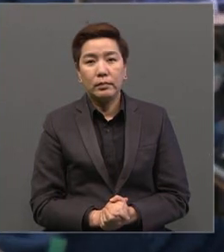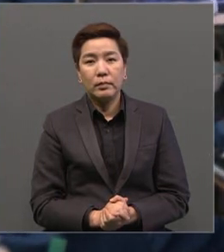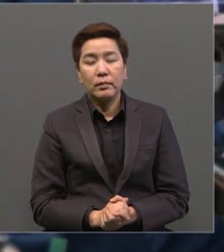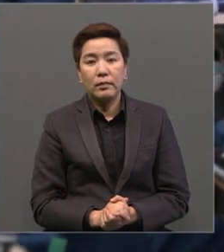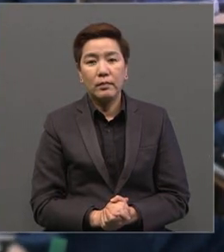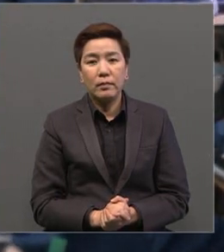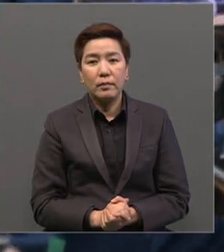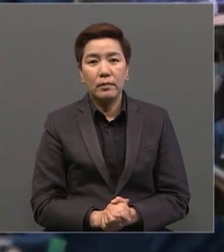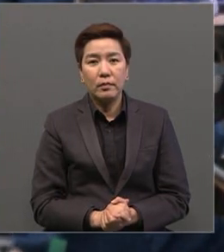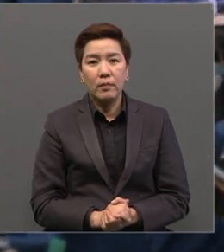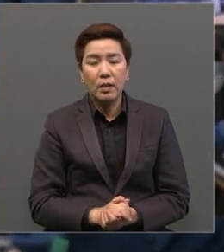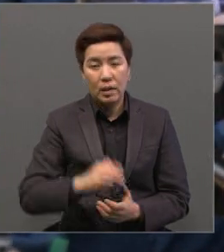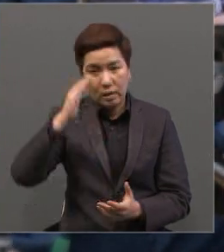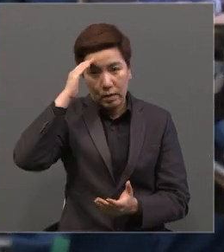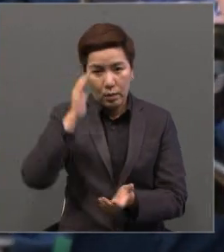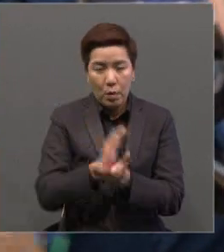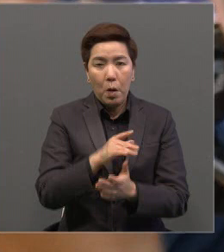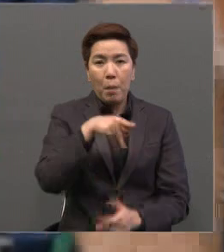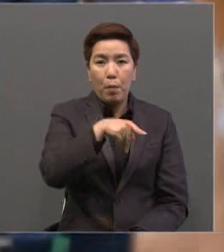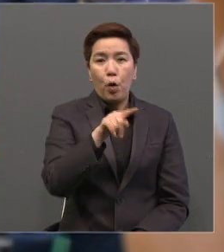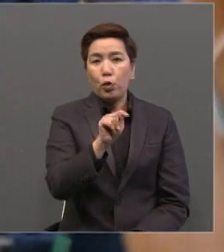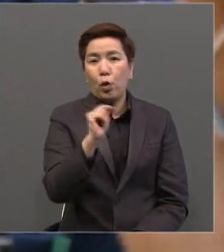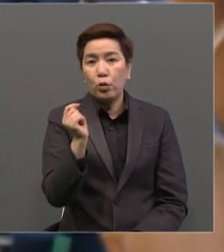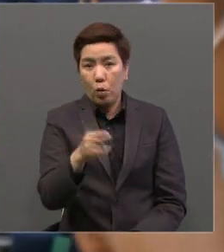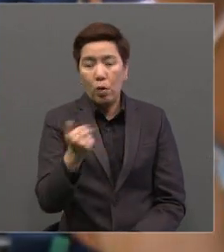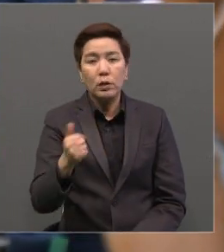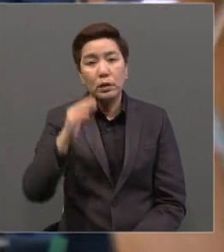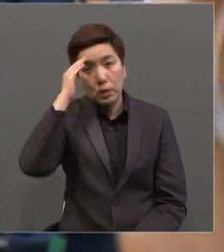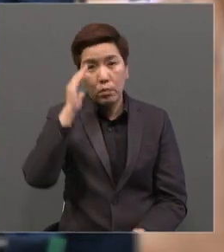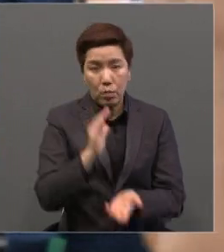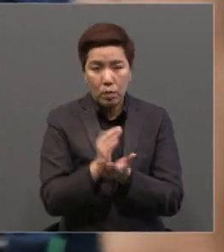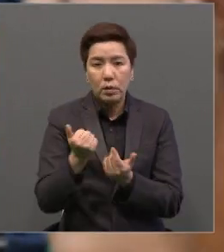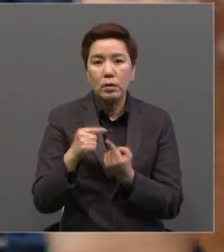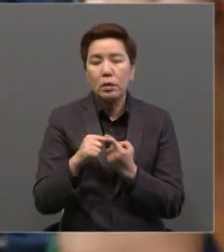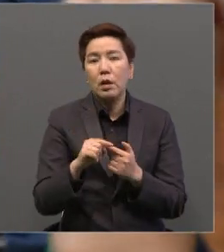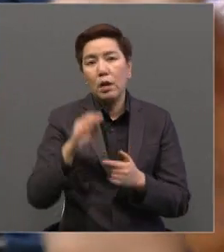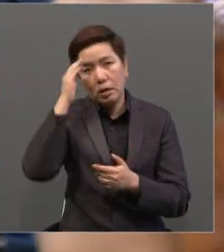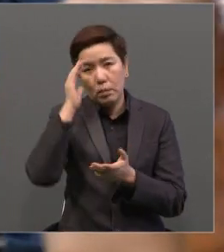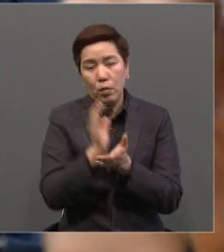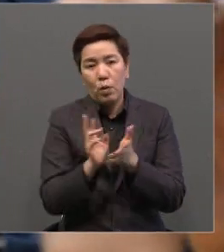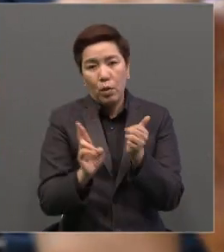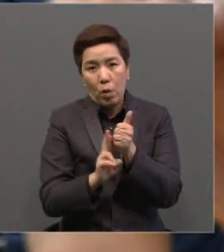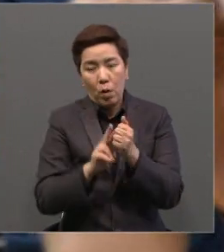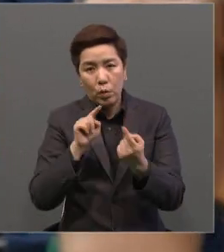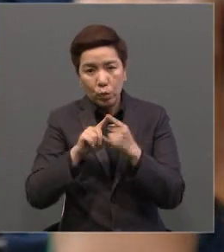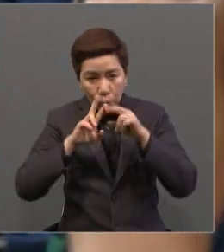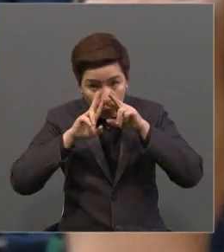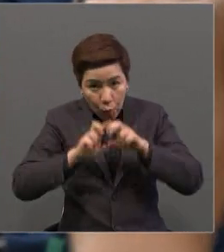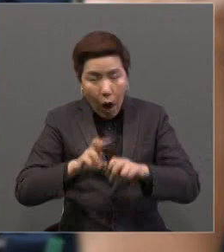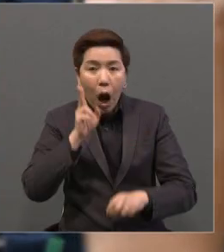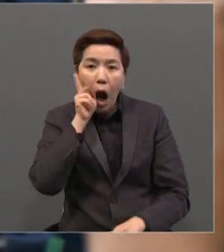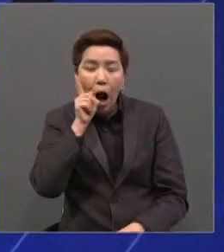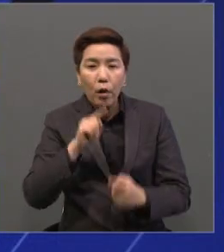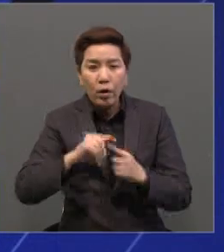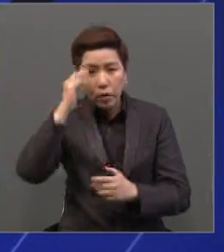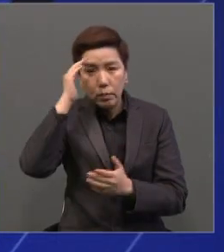ทีนี้ทางด้านพันตำรวจโทคุณาประโยชน์อารีรัตนนทรรองผู้กำกับการวิเคราะห์ข่าวและเครื่องมือพิเศษ